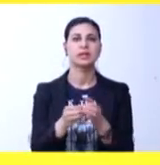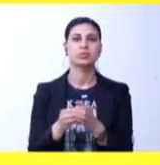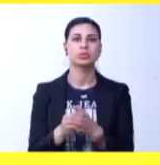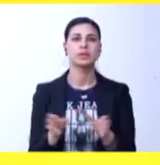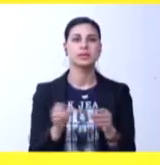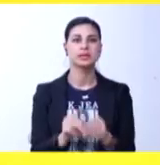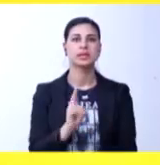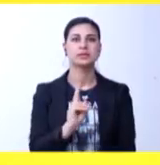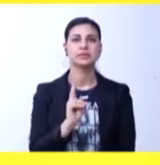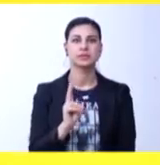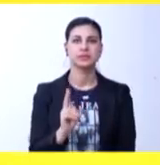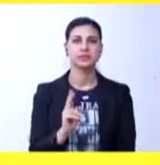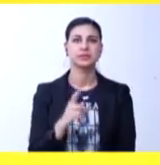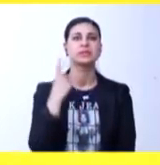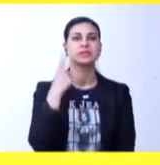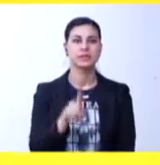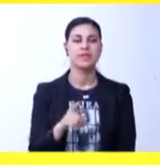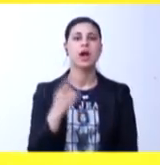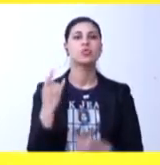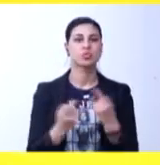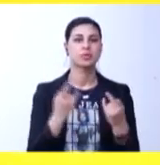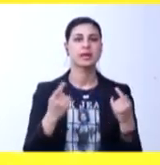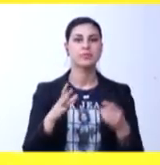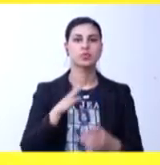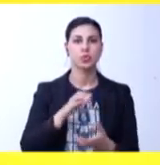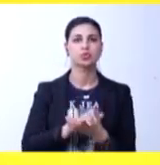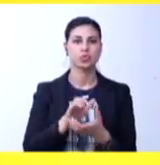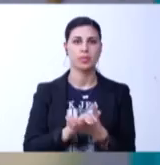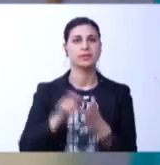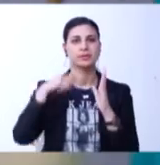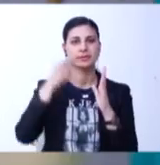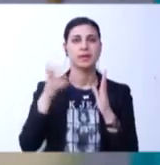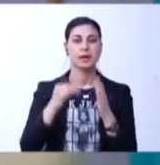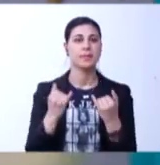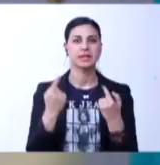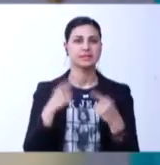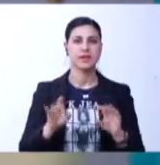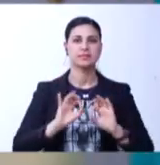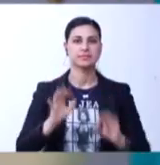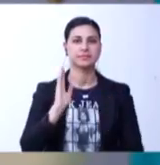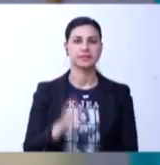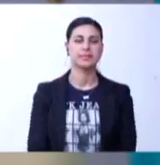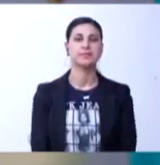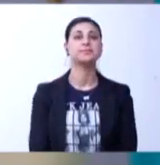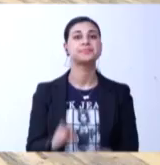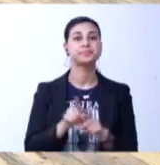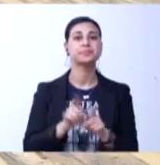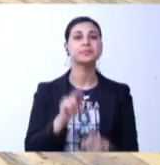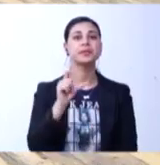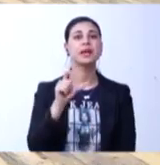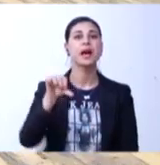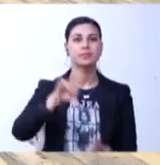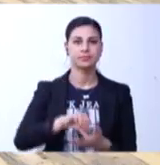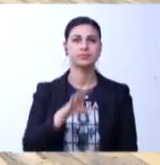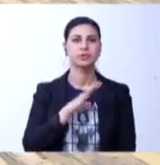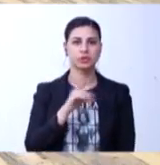ერთად, რომლებიც სხვა რუბრიკებით ნაცნობია მაყურებლისათვის, მაგრამ სრულიად განსხვავებულ წილში უნდა წარმოადგენს. თეატრესტრებოდა ამ მარათონს,